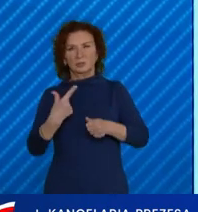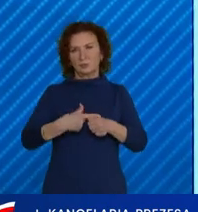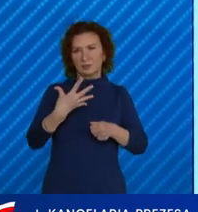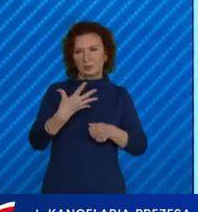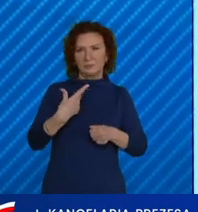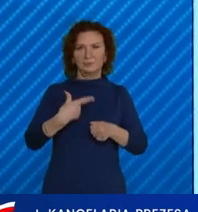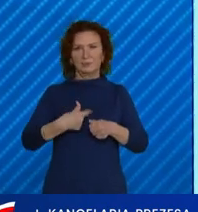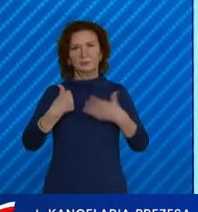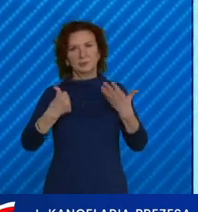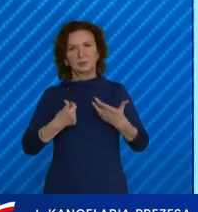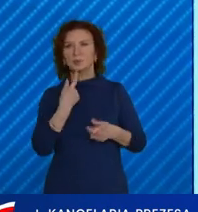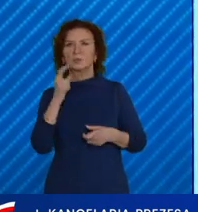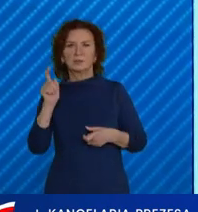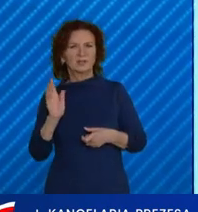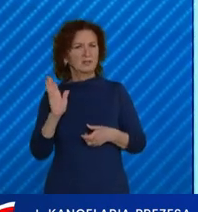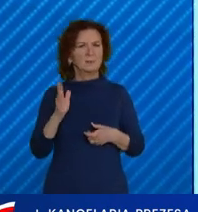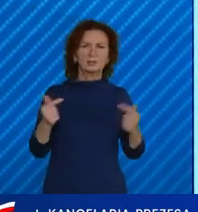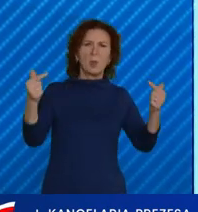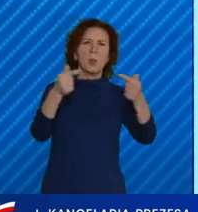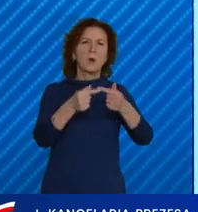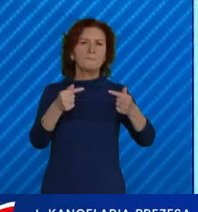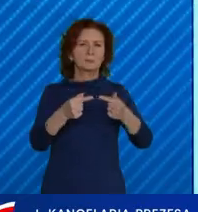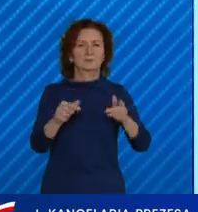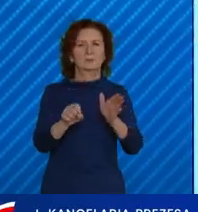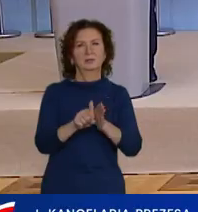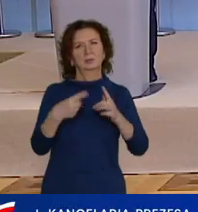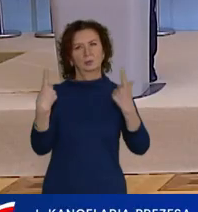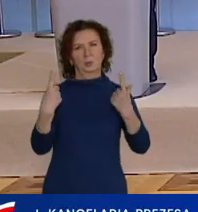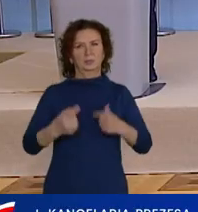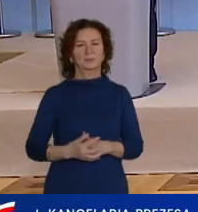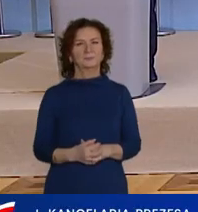do kolejnych roczników. Będziemy elastycznie dostosowywać się do sytuacji.